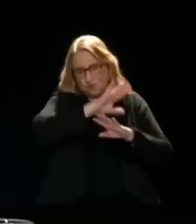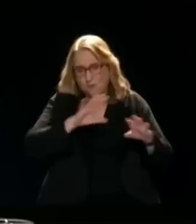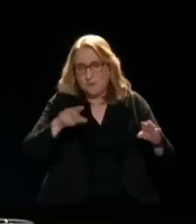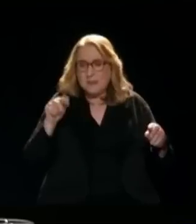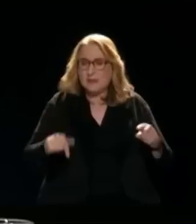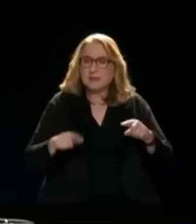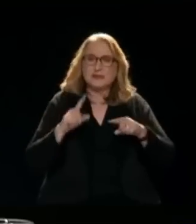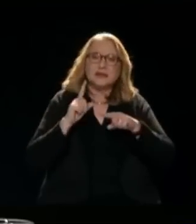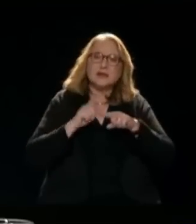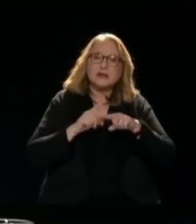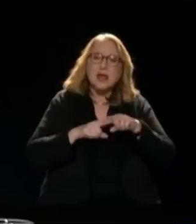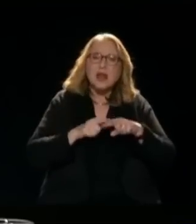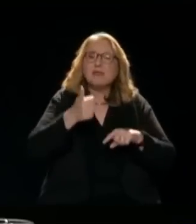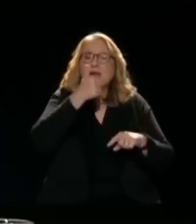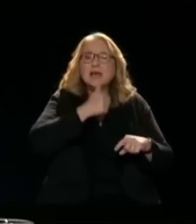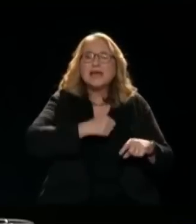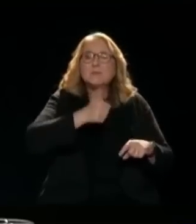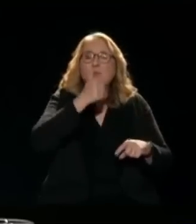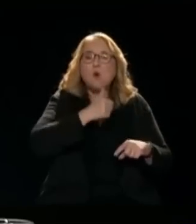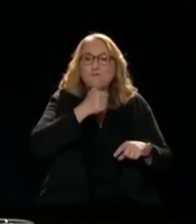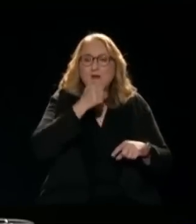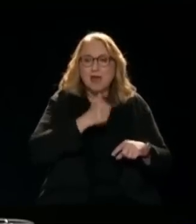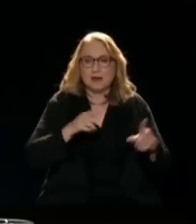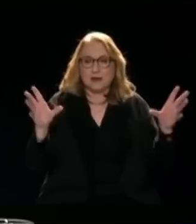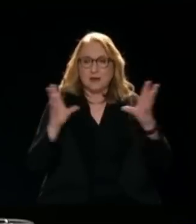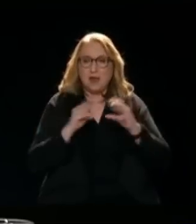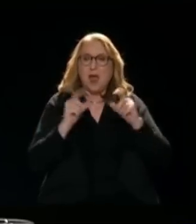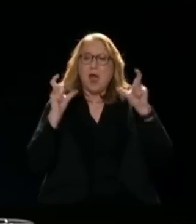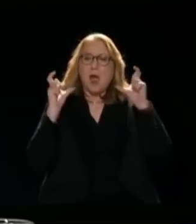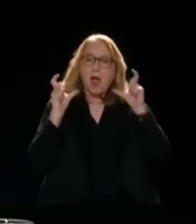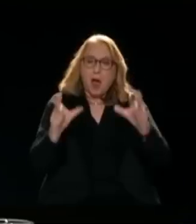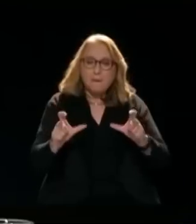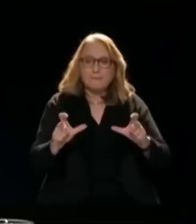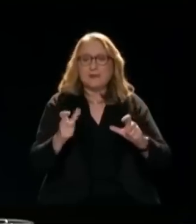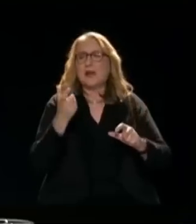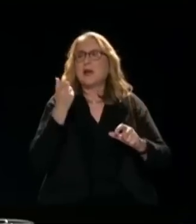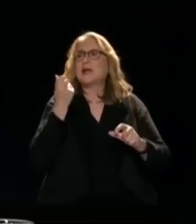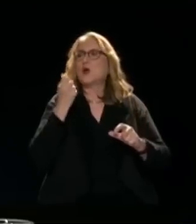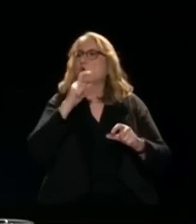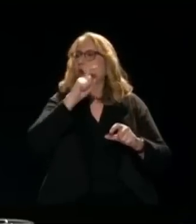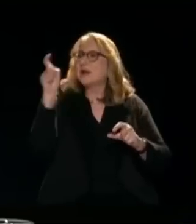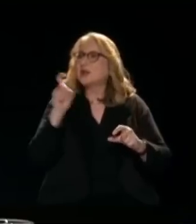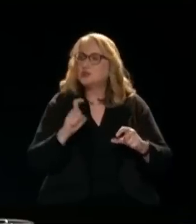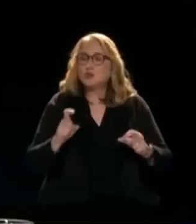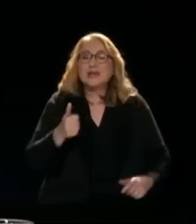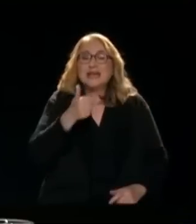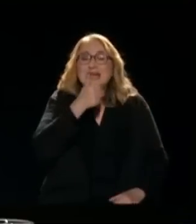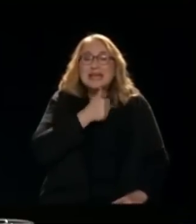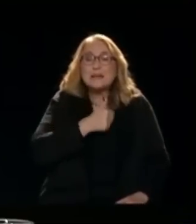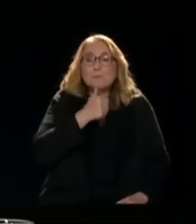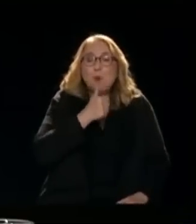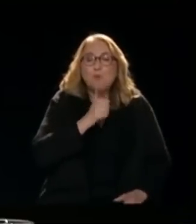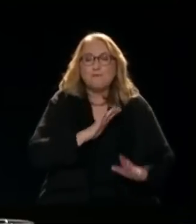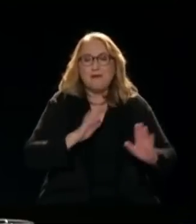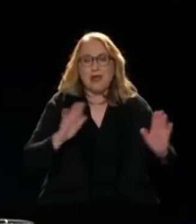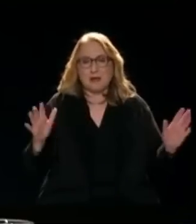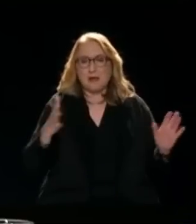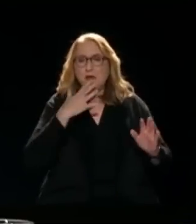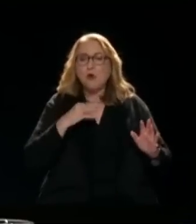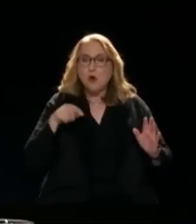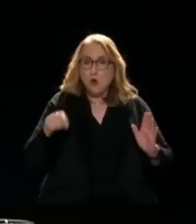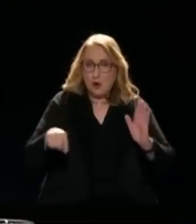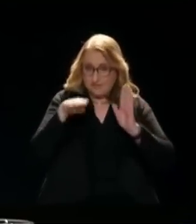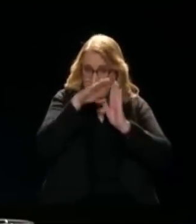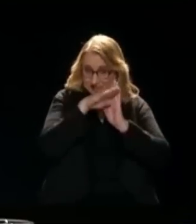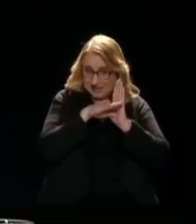και ως προς την άμυνά της, αλλά και ως προς την οικονομική της ζωή, εφαρμόζοντας κυρώσεις οι οποίες σύμφωνα με τους κανόνες διεθνούς δικαίου είναι